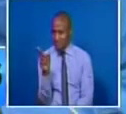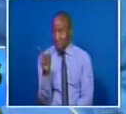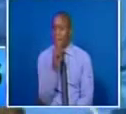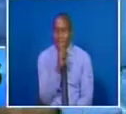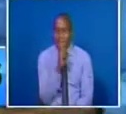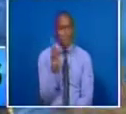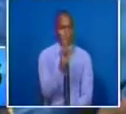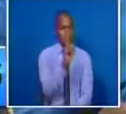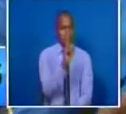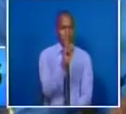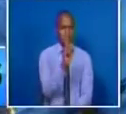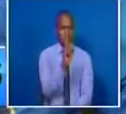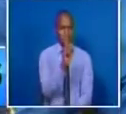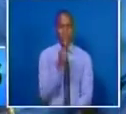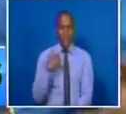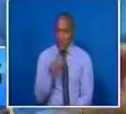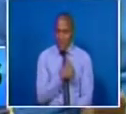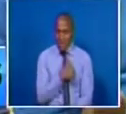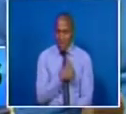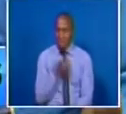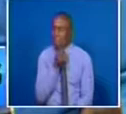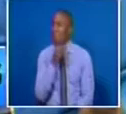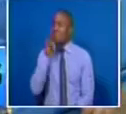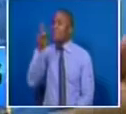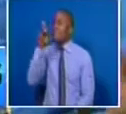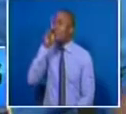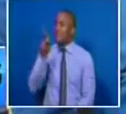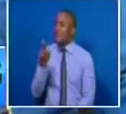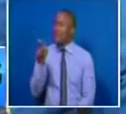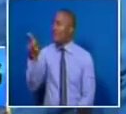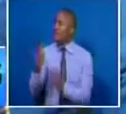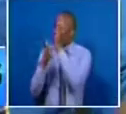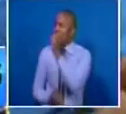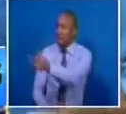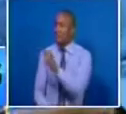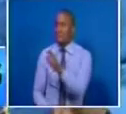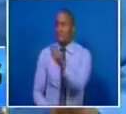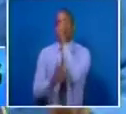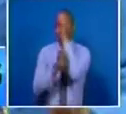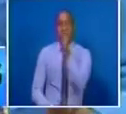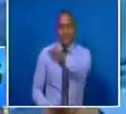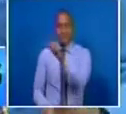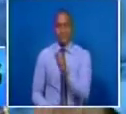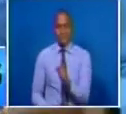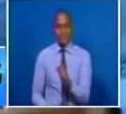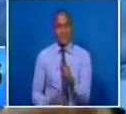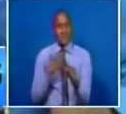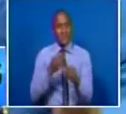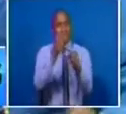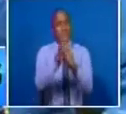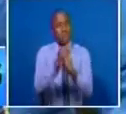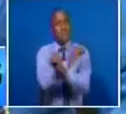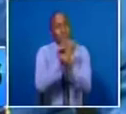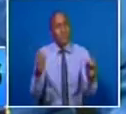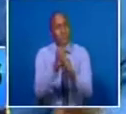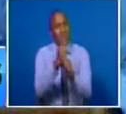tunyamaze ati kazi yetu kila wakati ni kucomplain kwamba mambo hayaendi vizuri, kwamba watu ambao wamepatiwa kazi hawafanyi